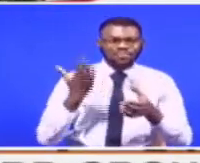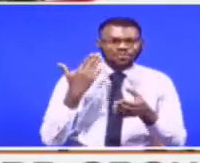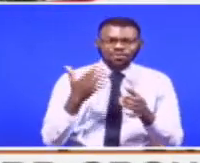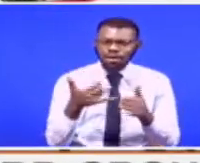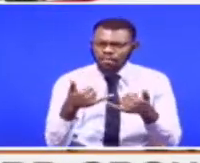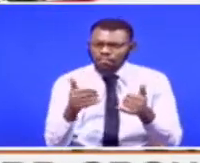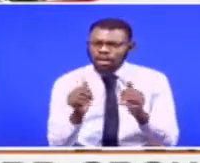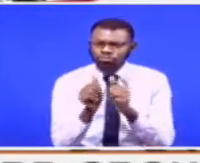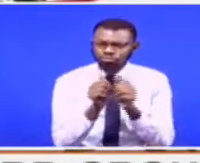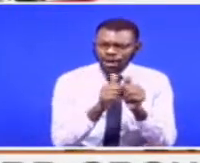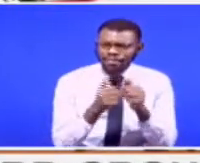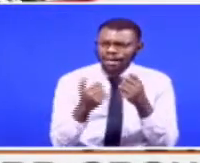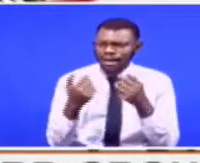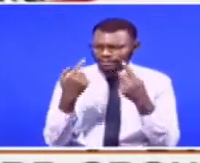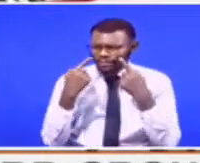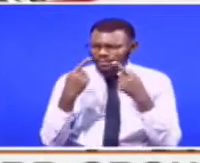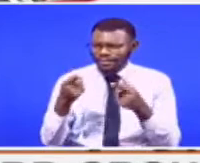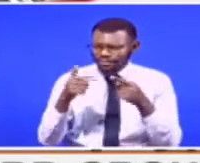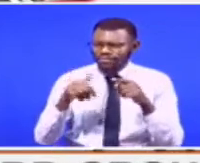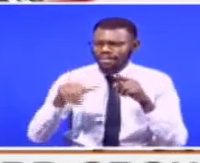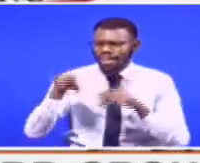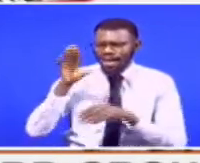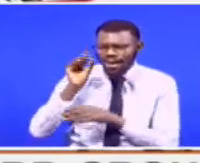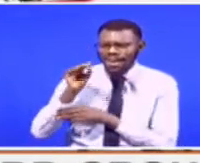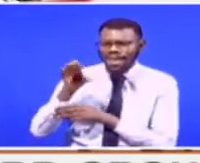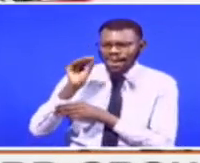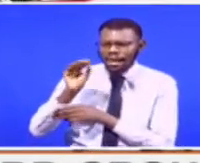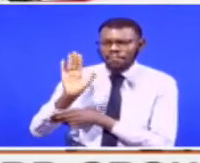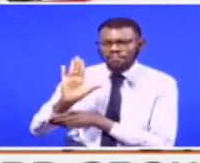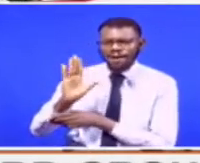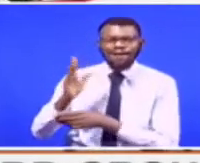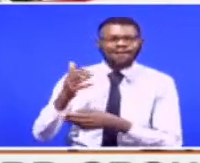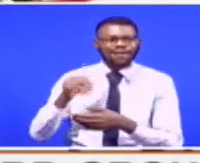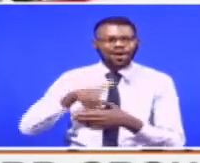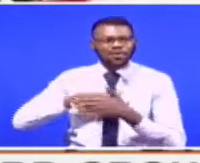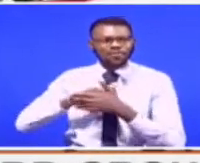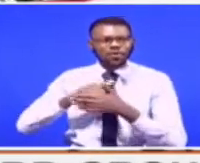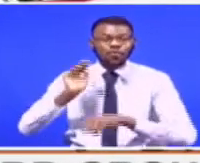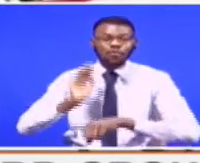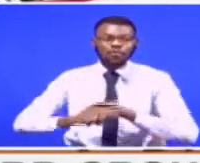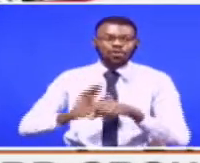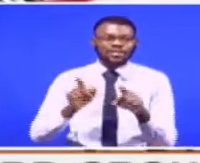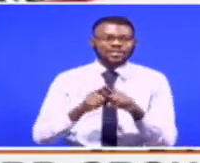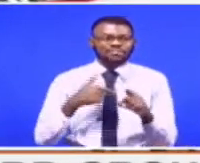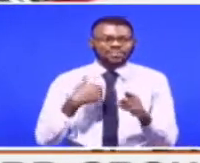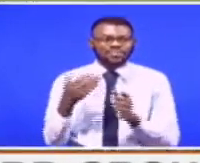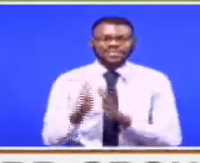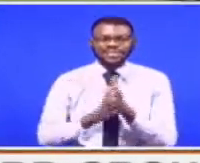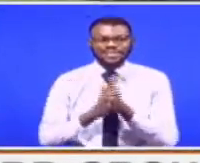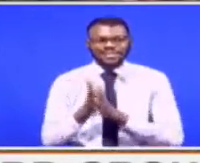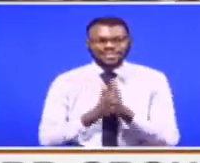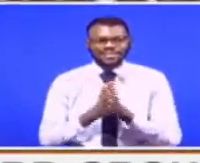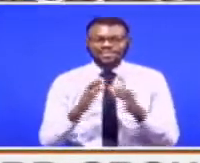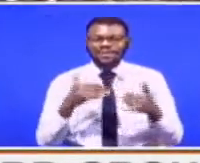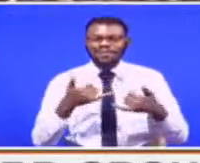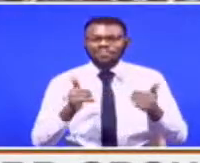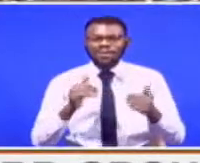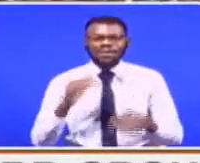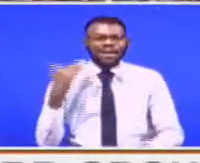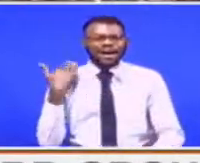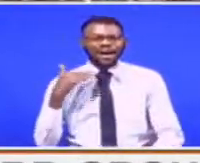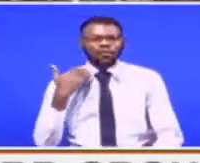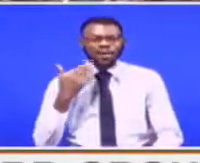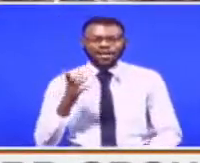wanacheza, they play good football. So I will also live to love to play for Kariobangi Sharks. Adrin, tunashukuru